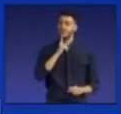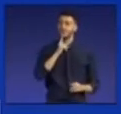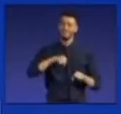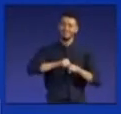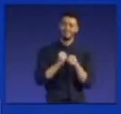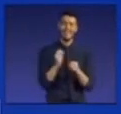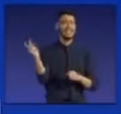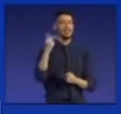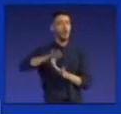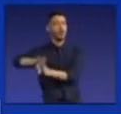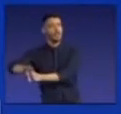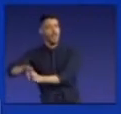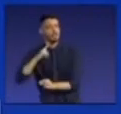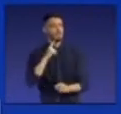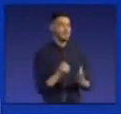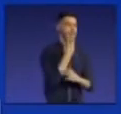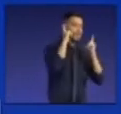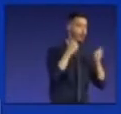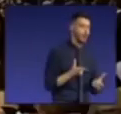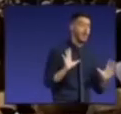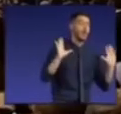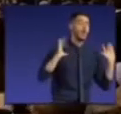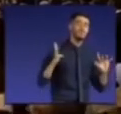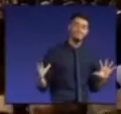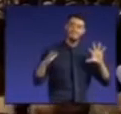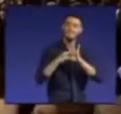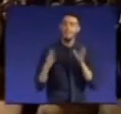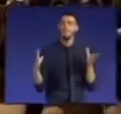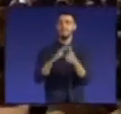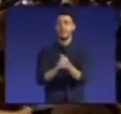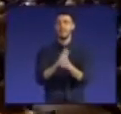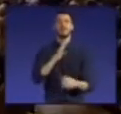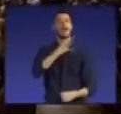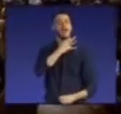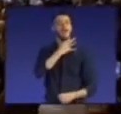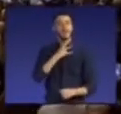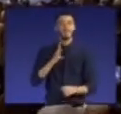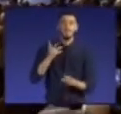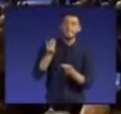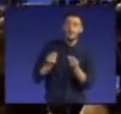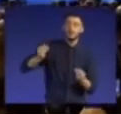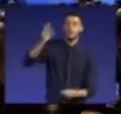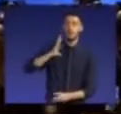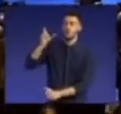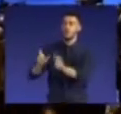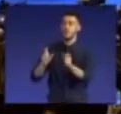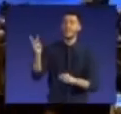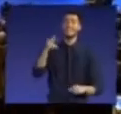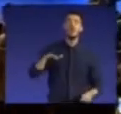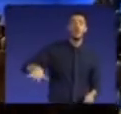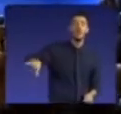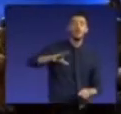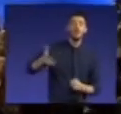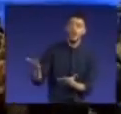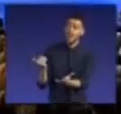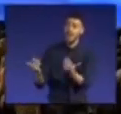πολλά παρατράγουδα. Άρα μου λέτε, αν καταλάβω σωστά, ότι αν το μεταφράζω και έτσι, ότι ο Μητσοτάκης θα αντέξει τις πιέσεις, όποιες και να είναι αυτές απ' έξω. Ναι, δεν υπάρχουν,